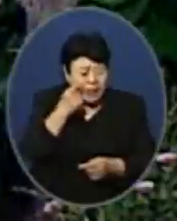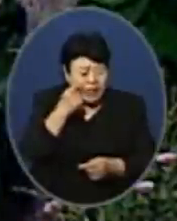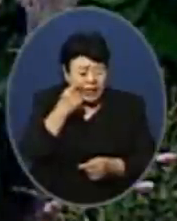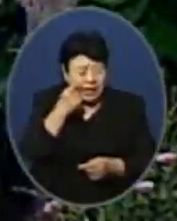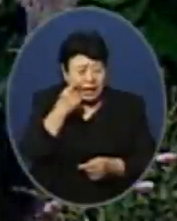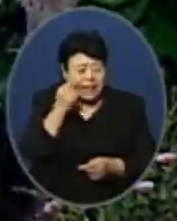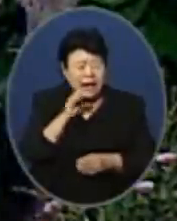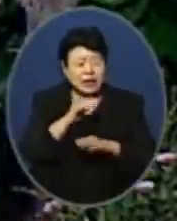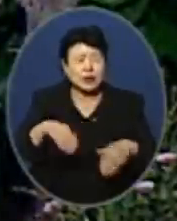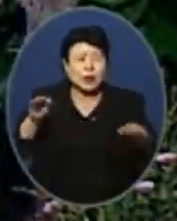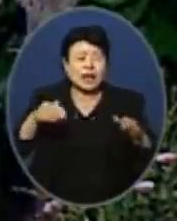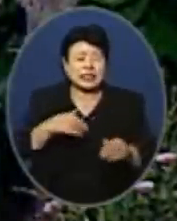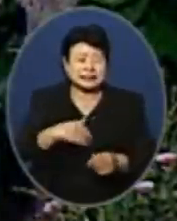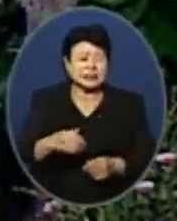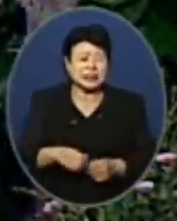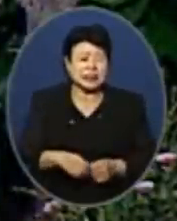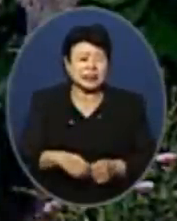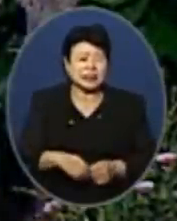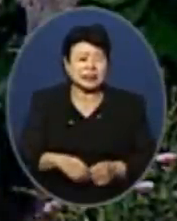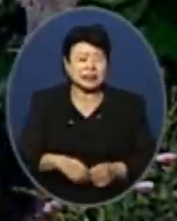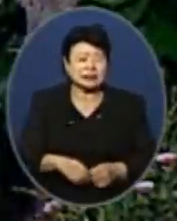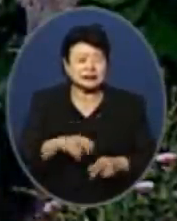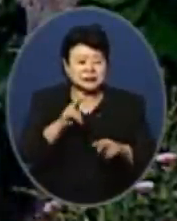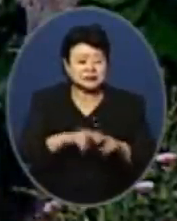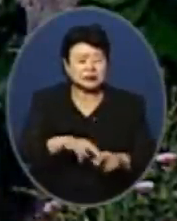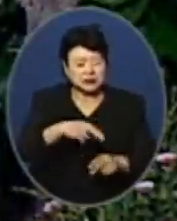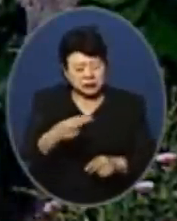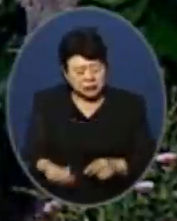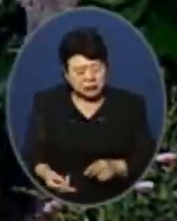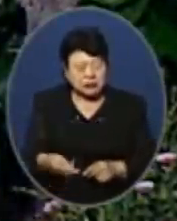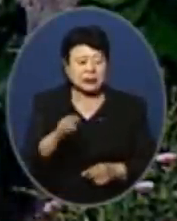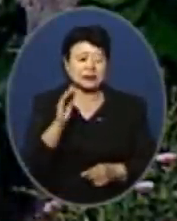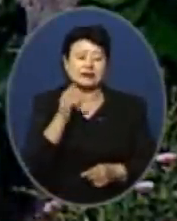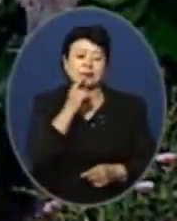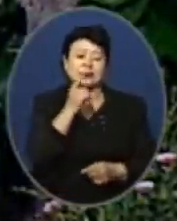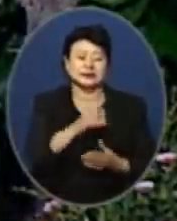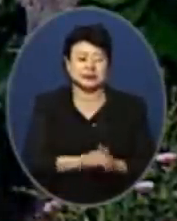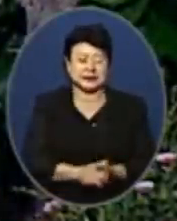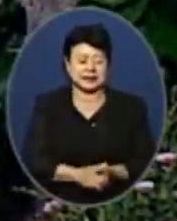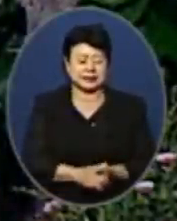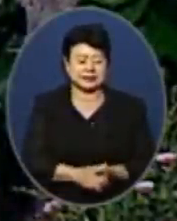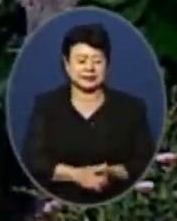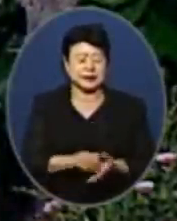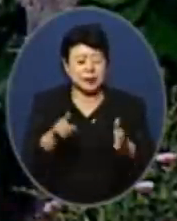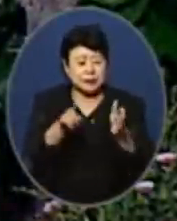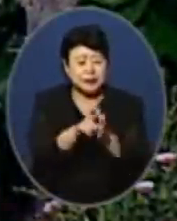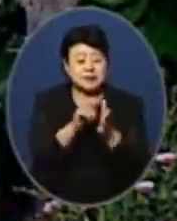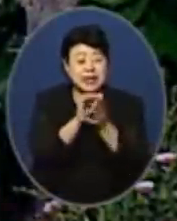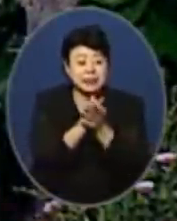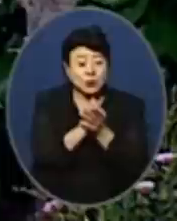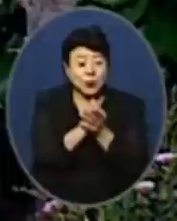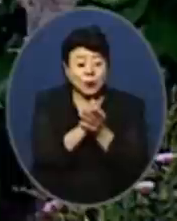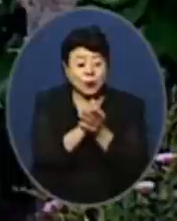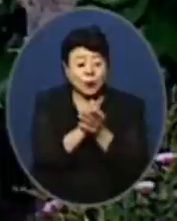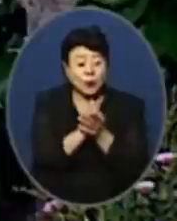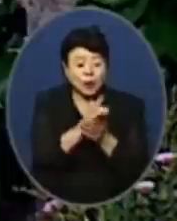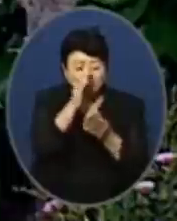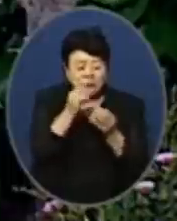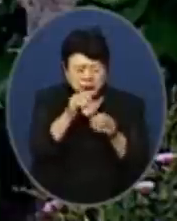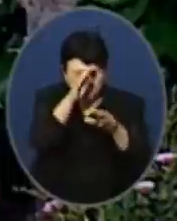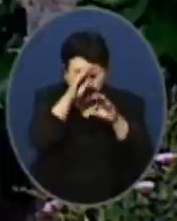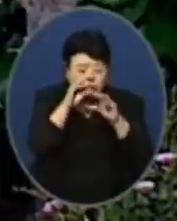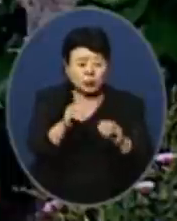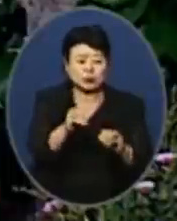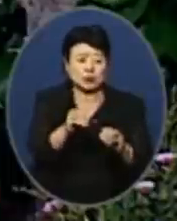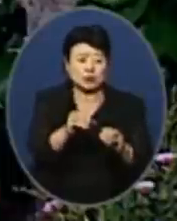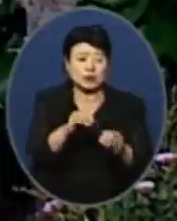하늘로 올라가기 전에 그 자리에서 떨어지고 만다고 했습니다. 믿음의 기도는 병든 자를